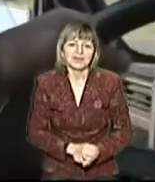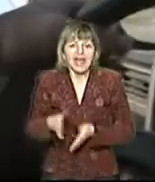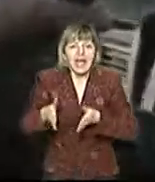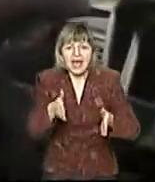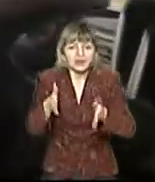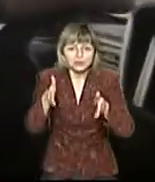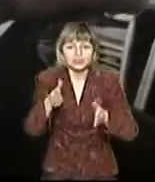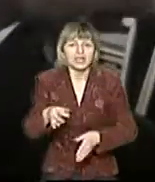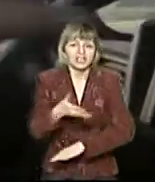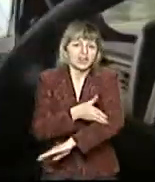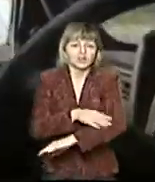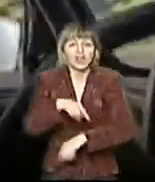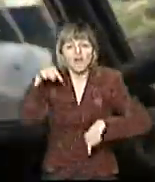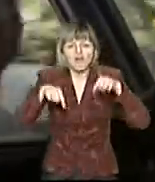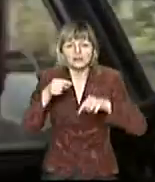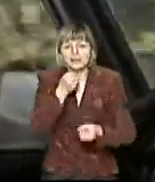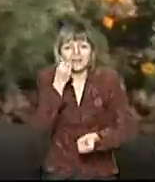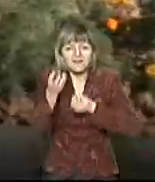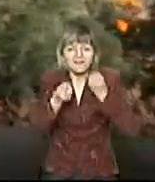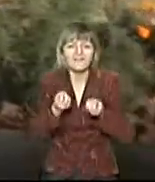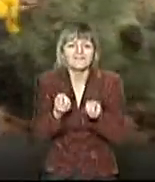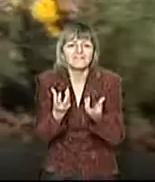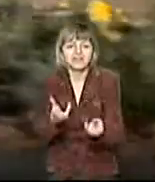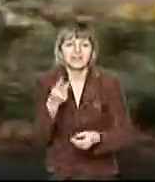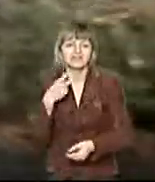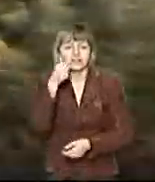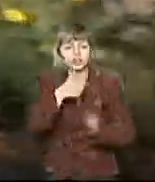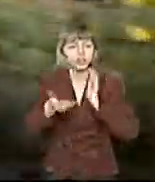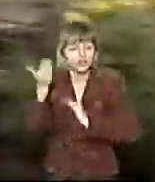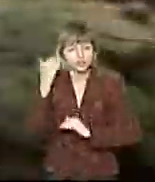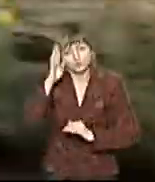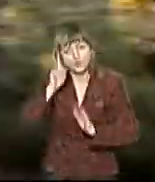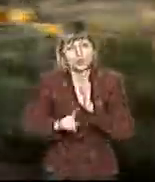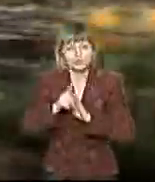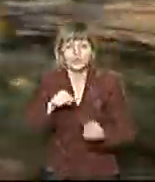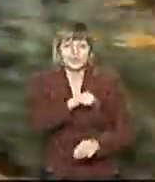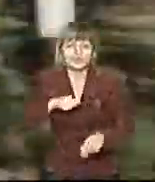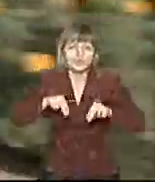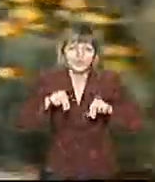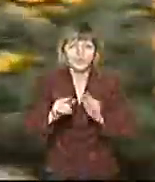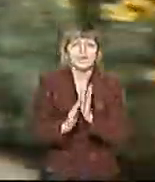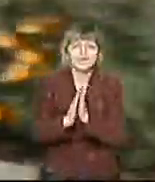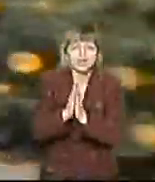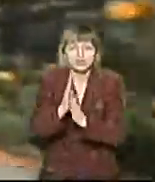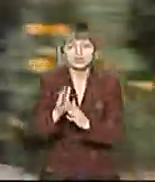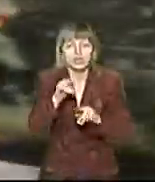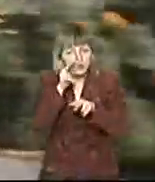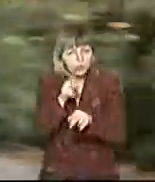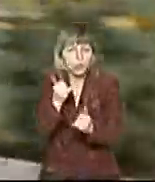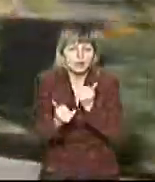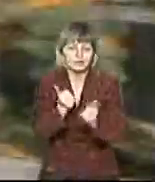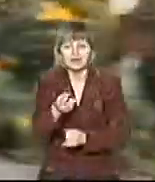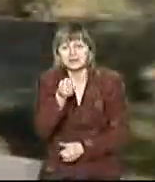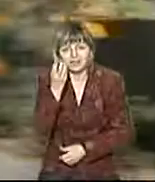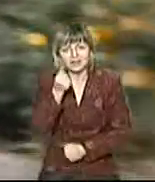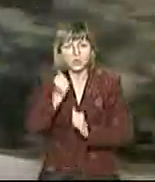Автошляхи Волині в осінніх квітах. Василь Рижук розповідає, 20 років тому взявся самотужки сіяти, вирощувати і доглядати квіти.